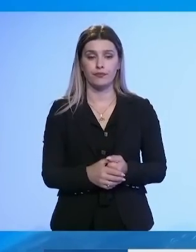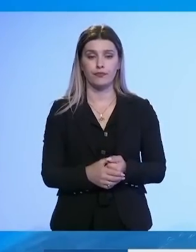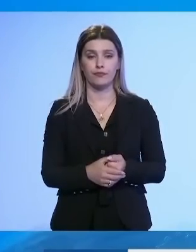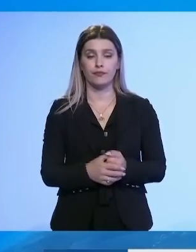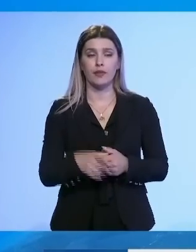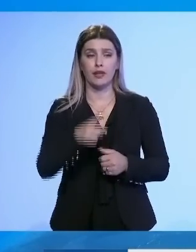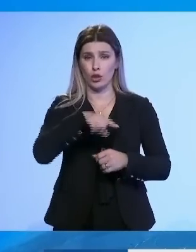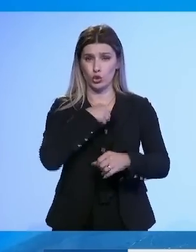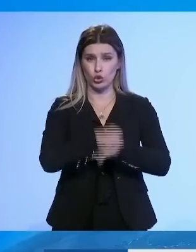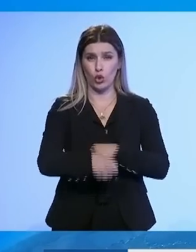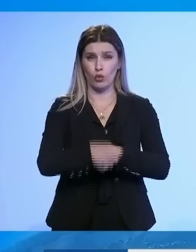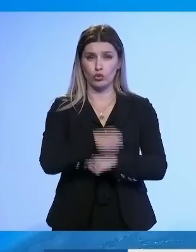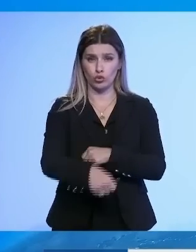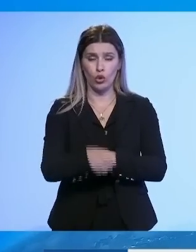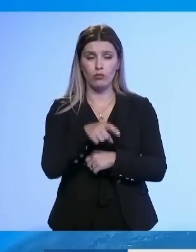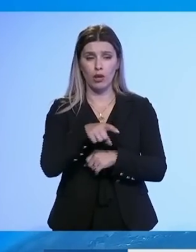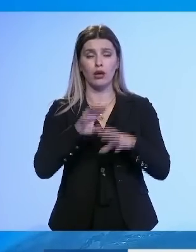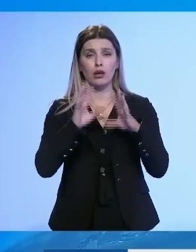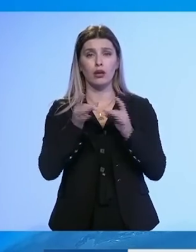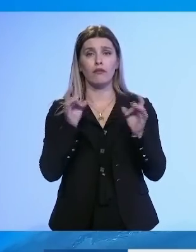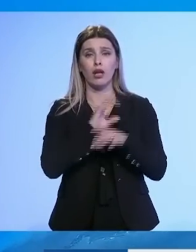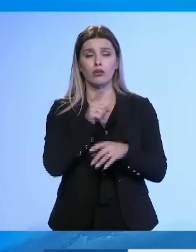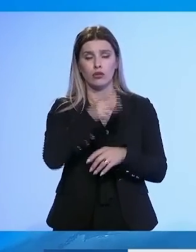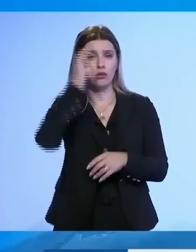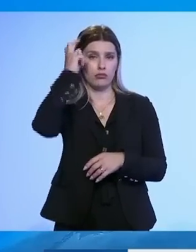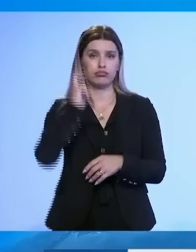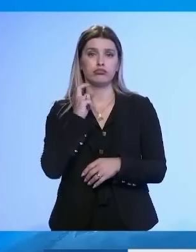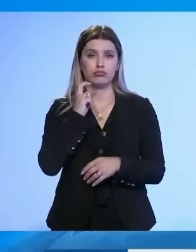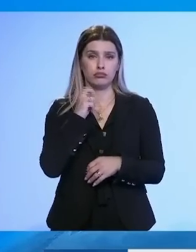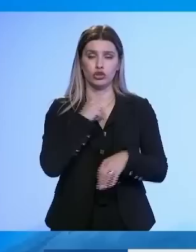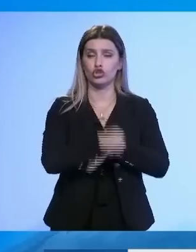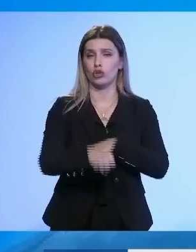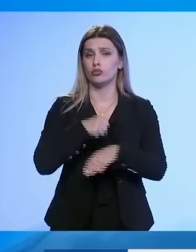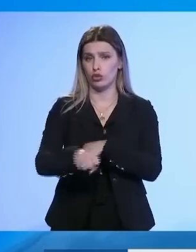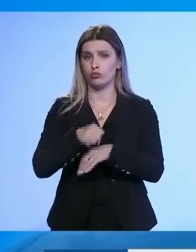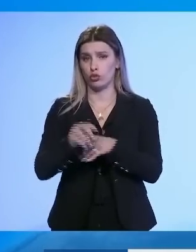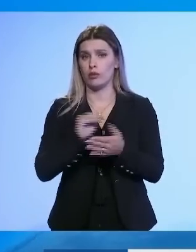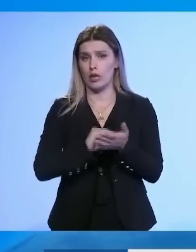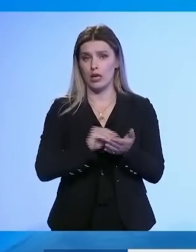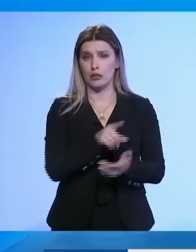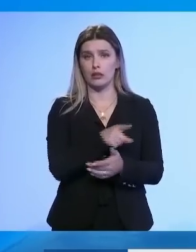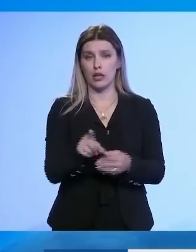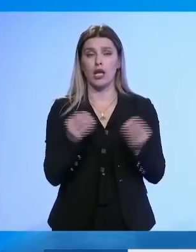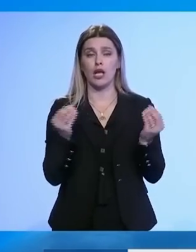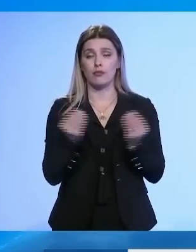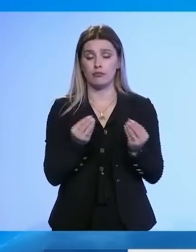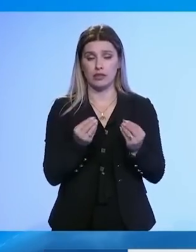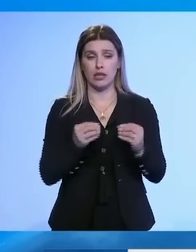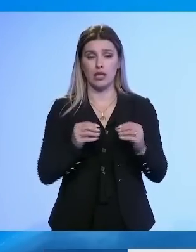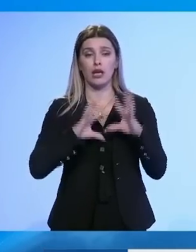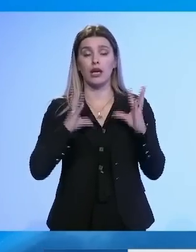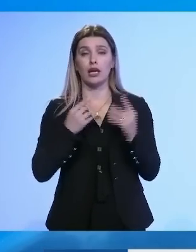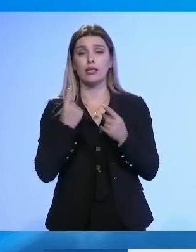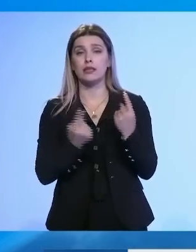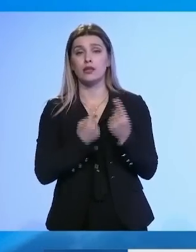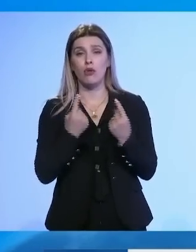qenë dajush nuk kanë qenë sulme të rrasishme, ato kanë qenë qëllimshme, sepse nuk po dyshim që shfaqja e